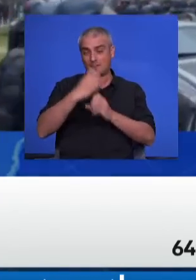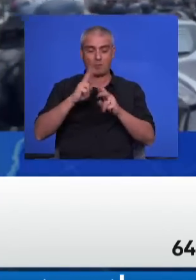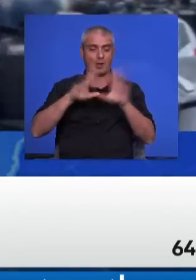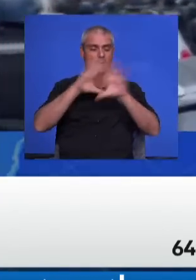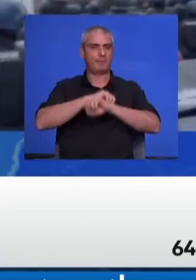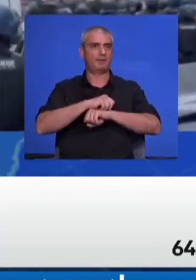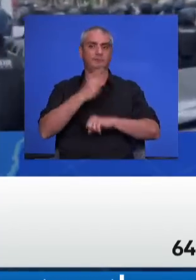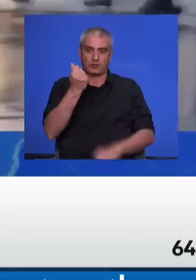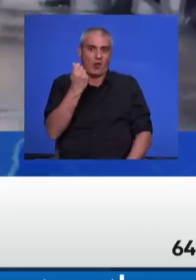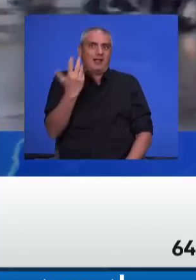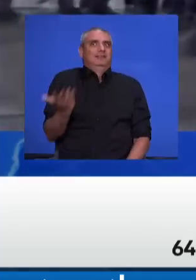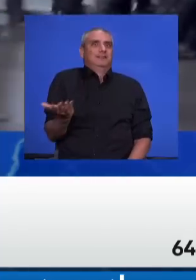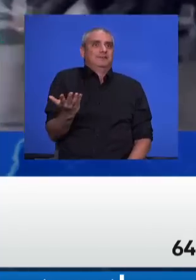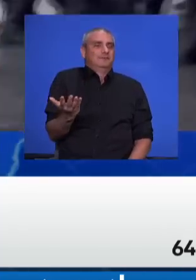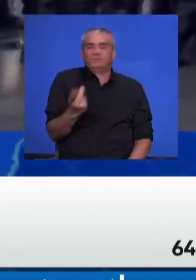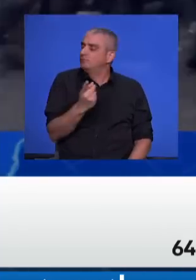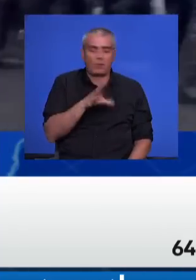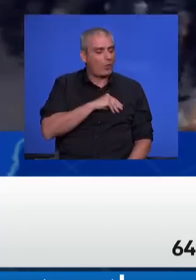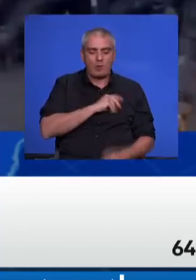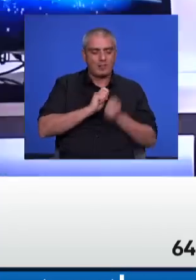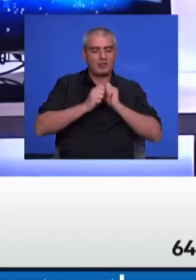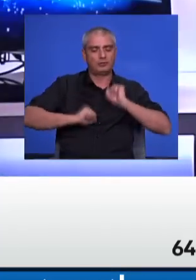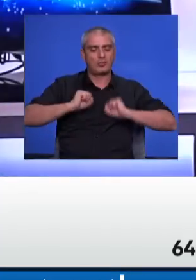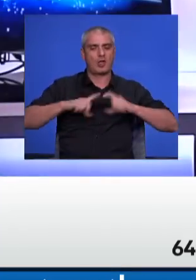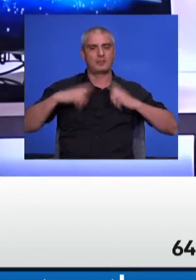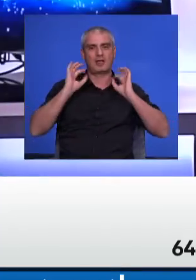זה עולה כסף. הוא לא כן. מוכן לשנות את אורח החיים שלו.